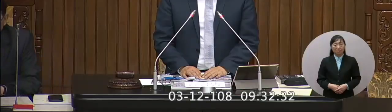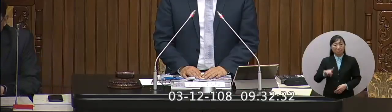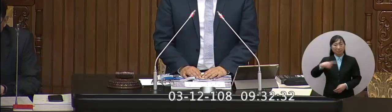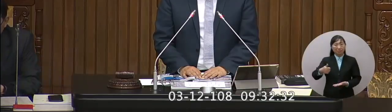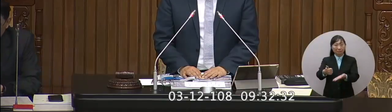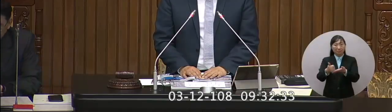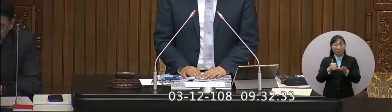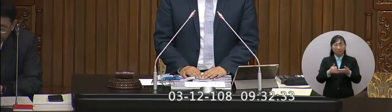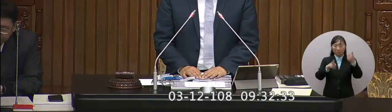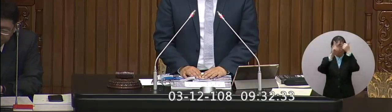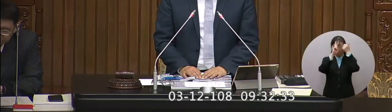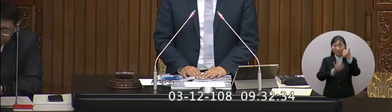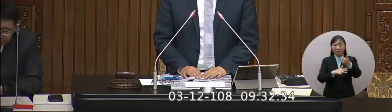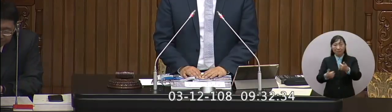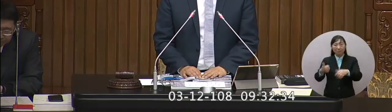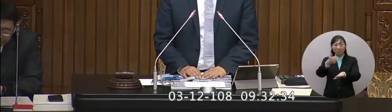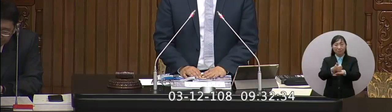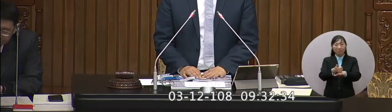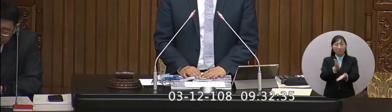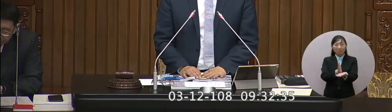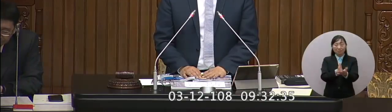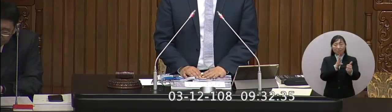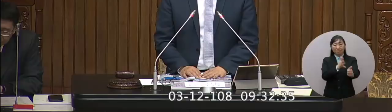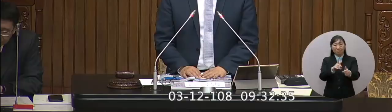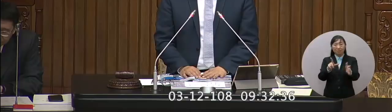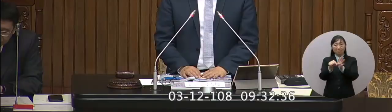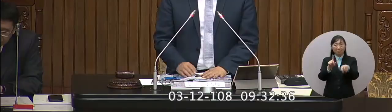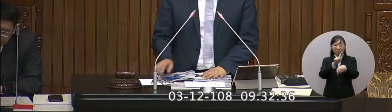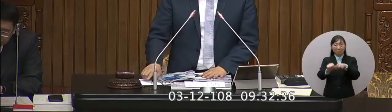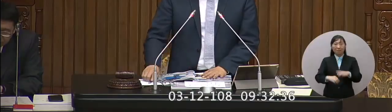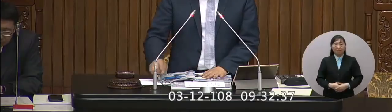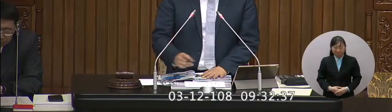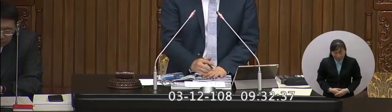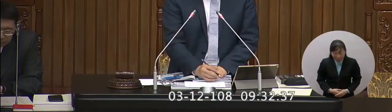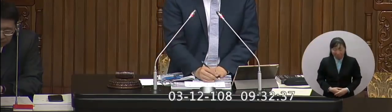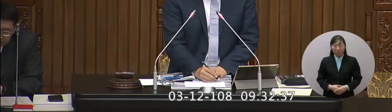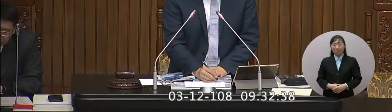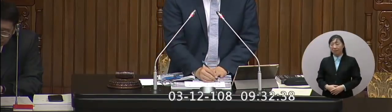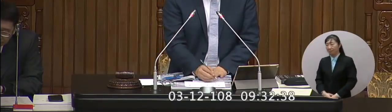接着请许玉仁委员质询，询答时间为15分钟。